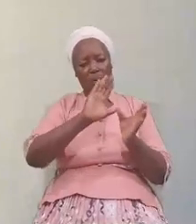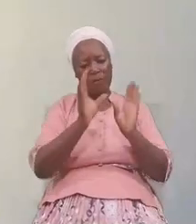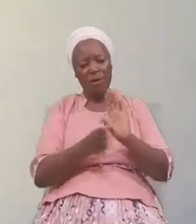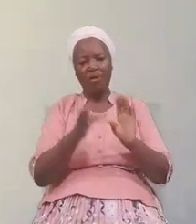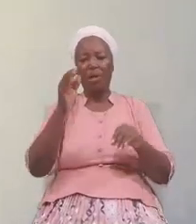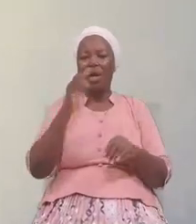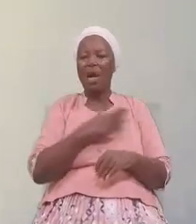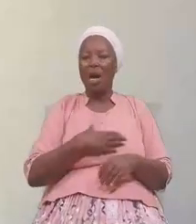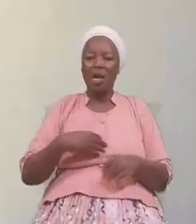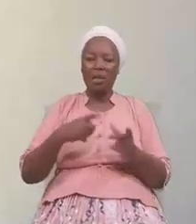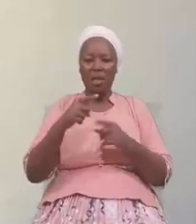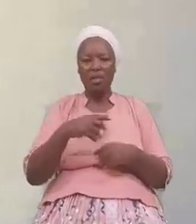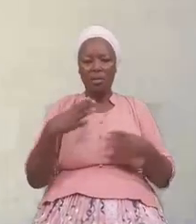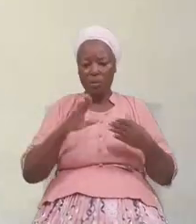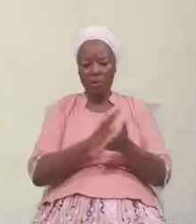conversion. »